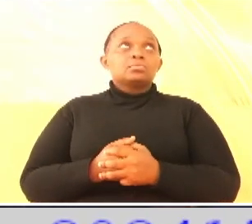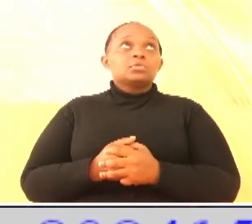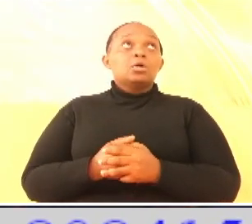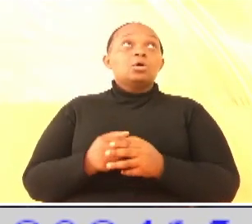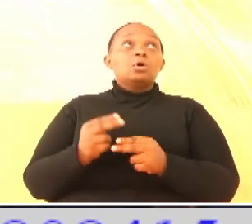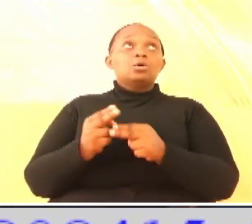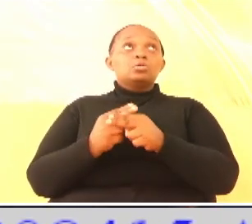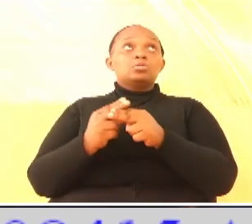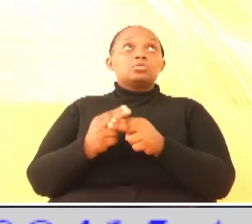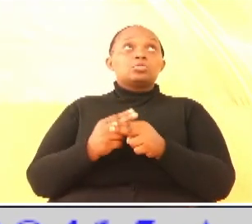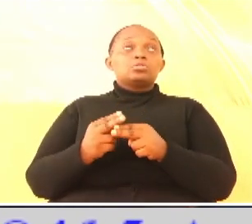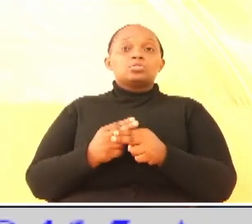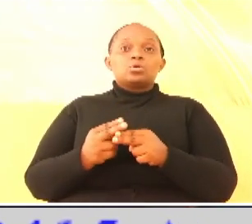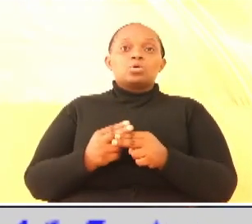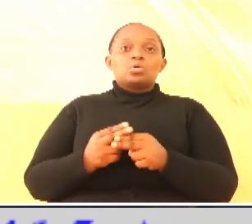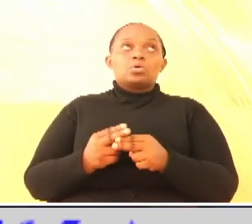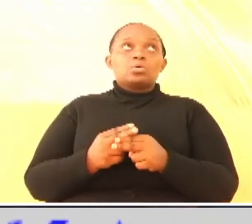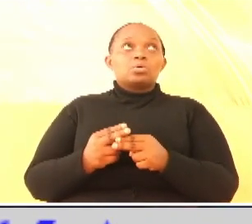soon tutakuwa na tu chip.